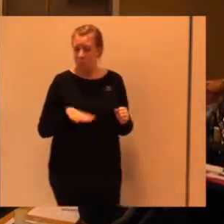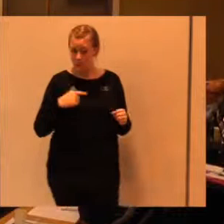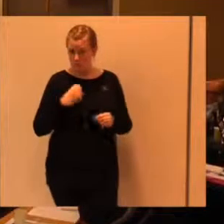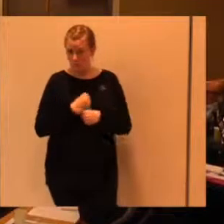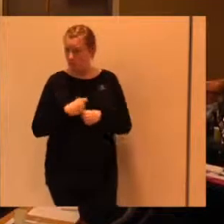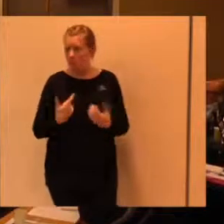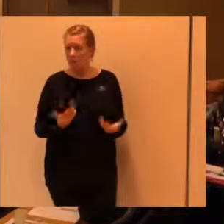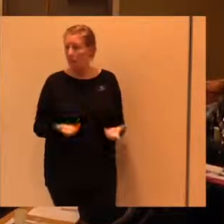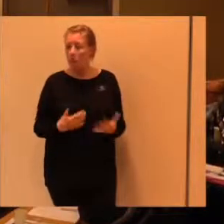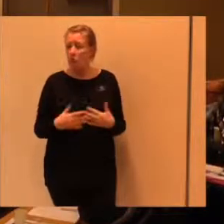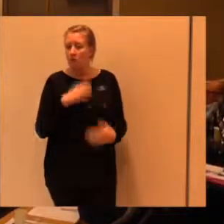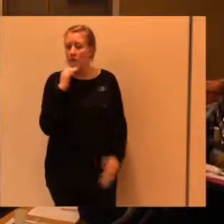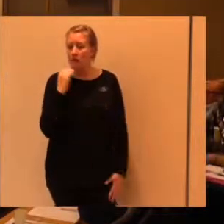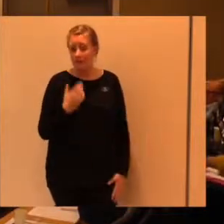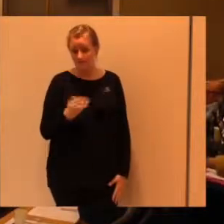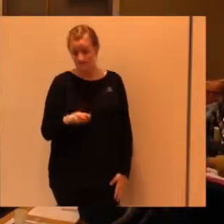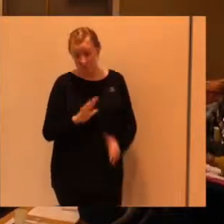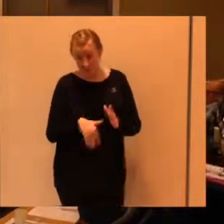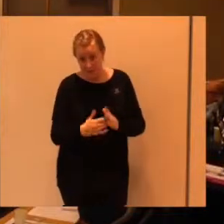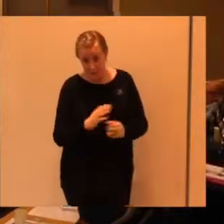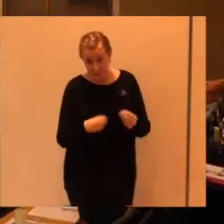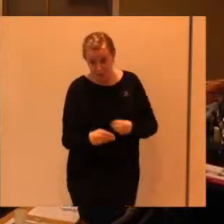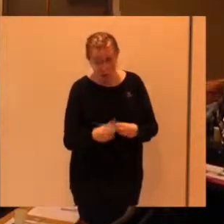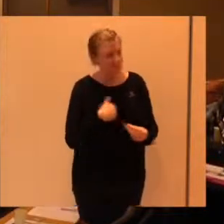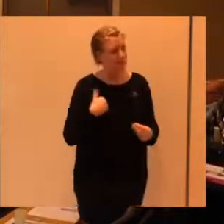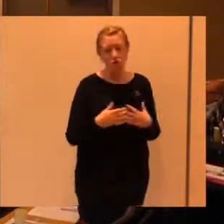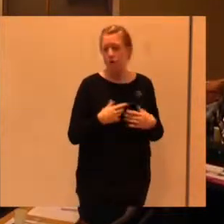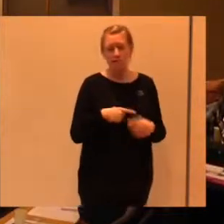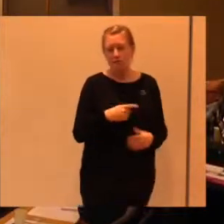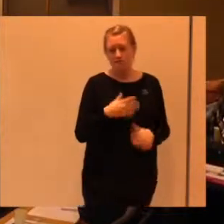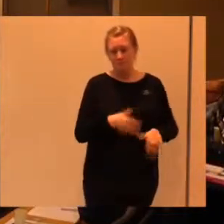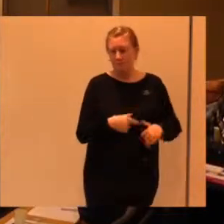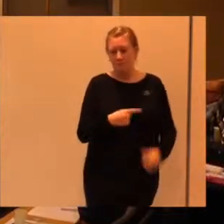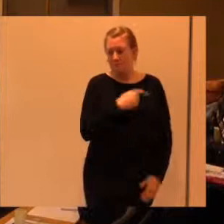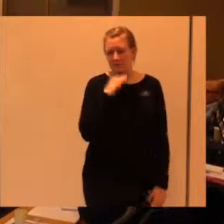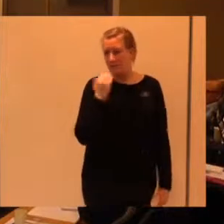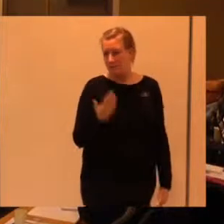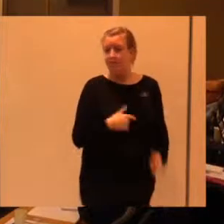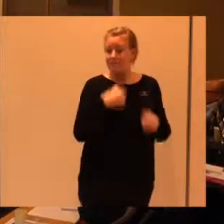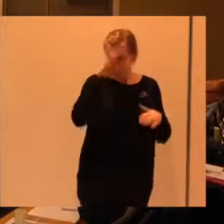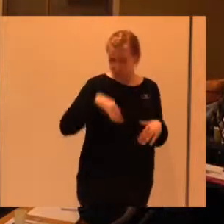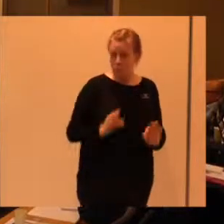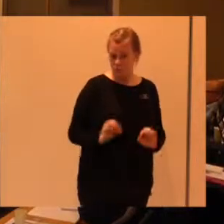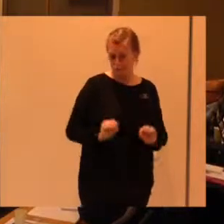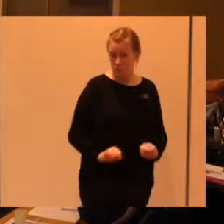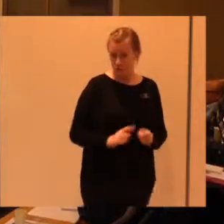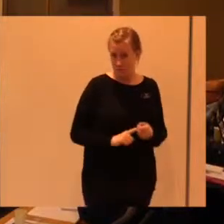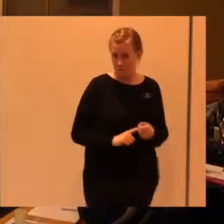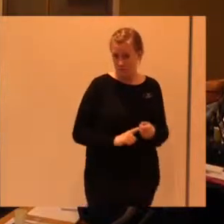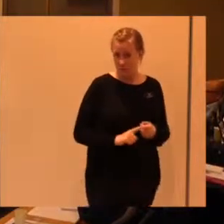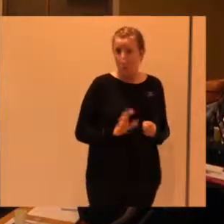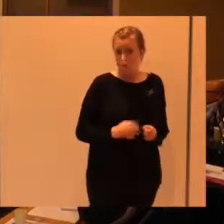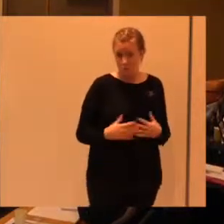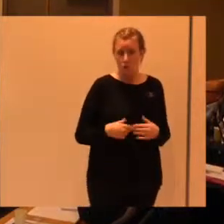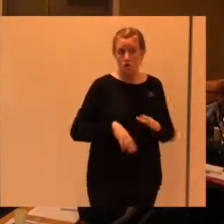Vi gör inte tillräckligt med teckenspråkigt material, men vi vet ju hur vi skulle kunna göra det, till exempel. Eller vi vet hur vi gör